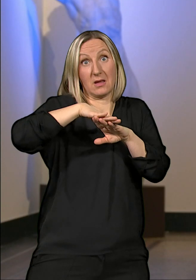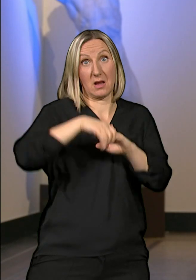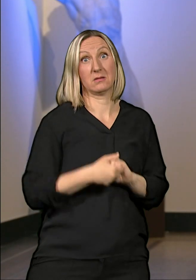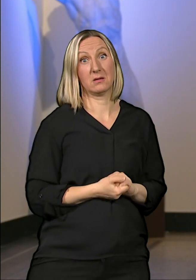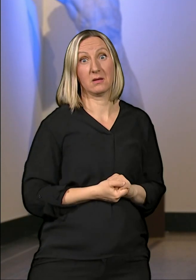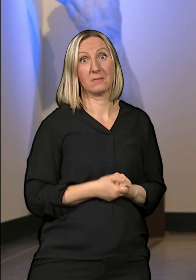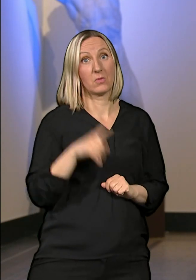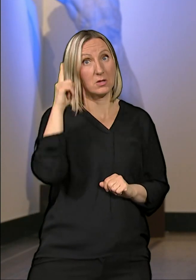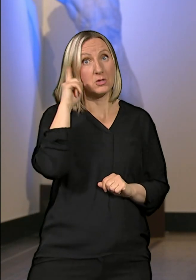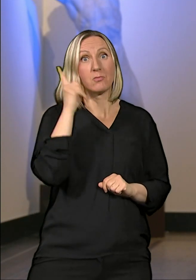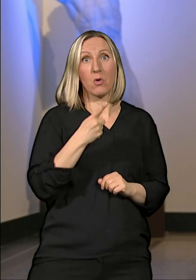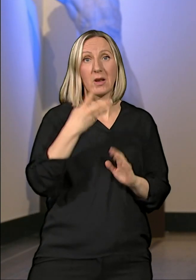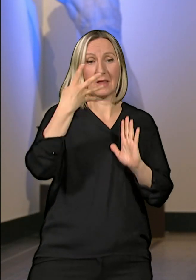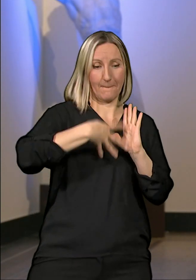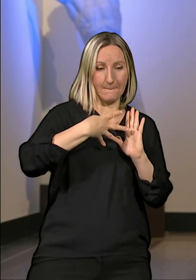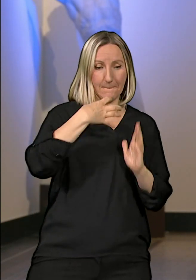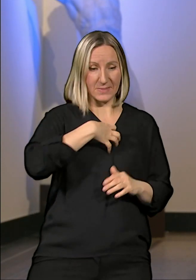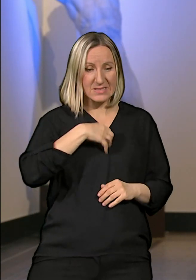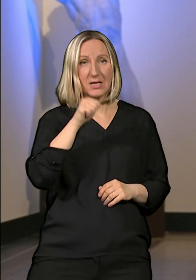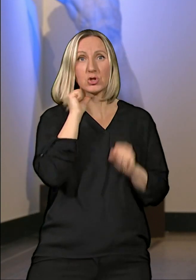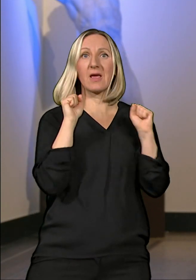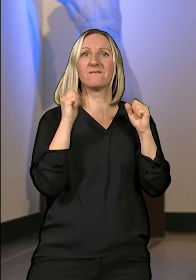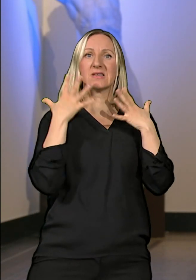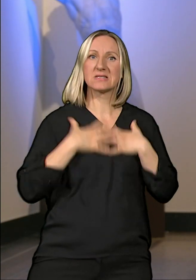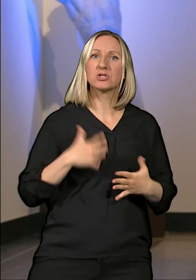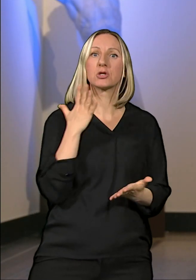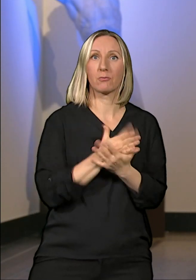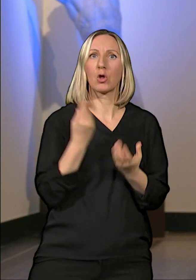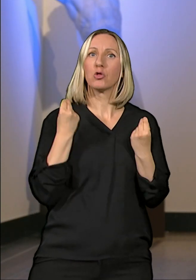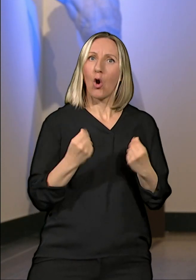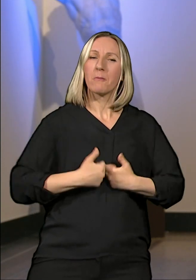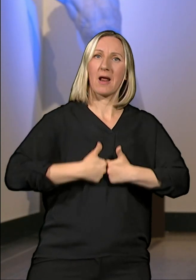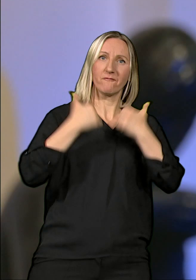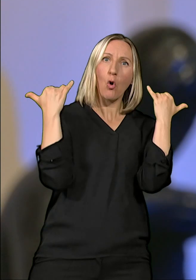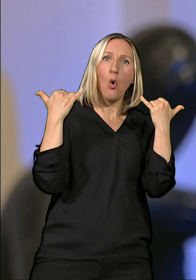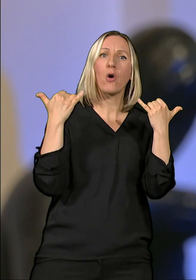Što znači da morate psihički i fizički da budete u nekoj dobroj